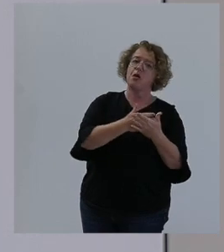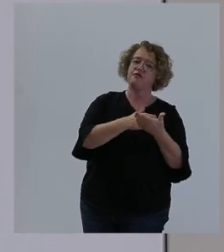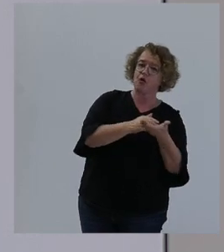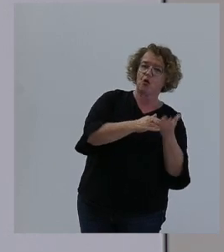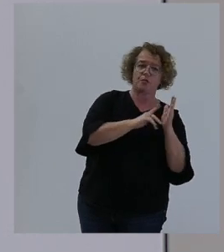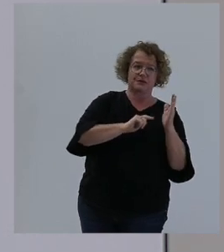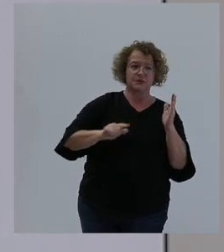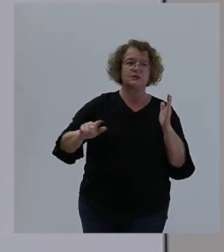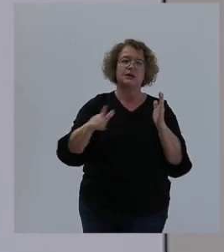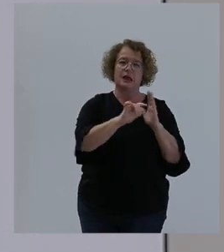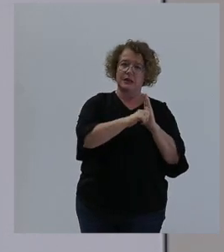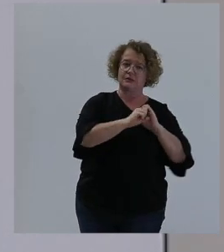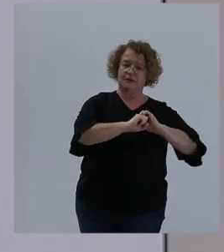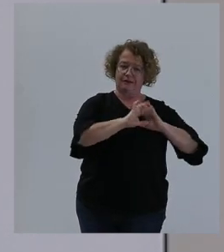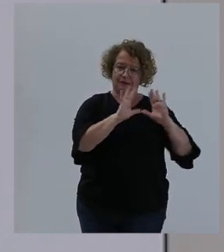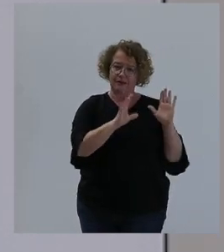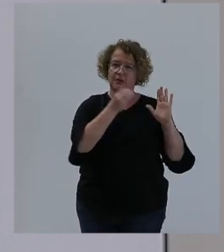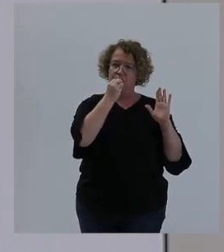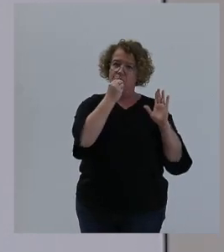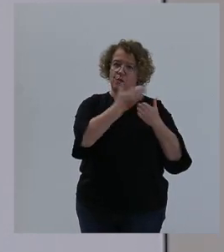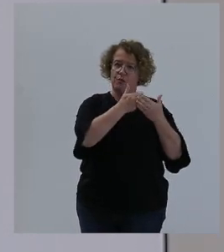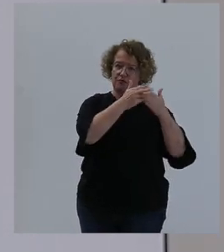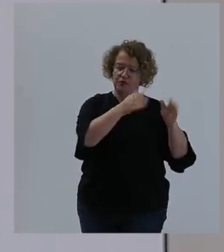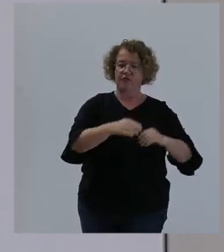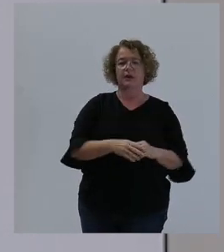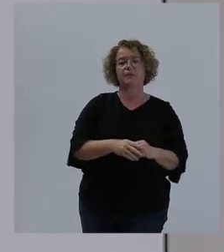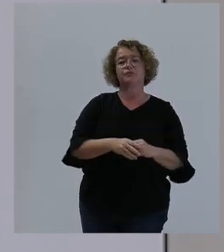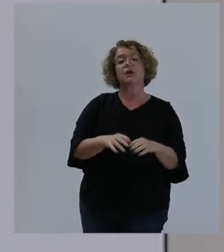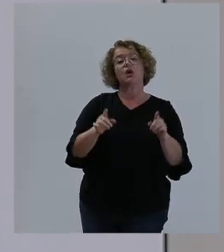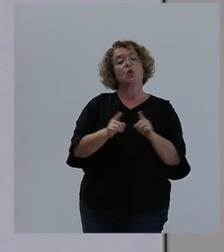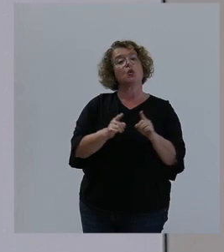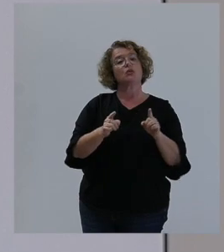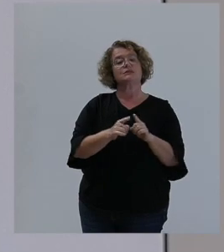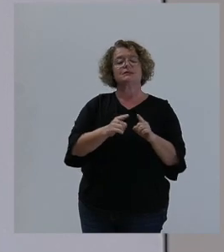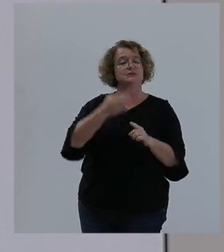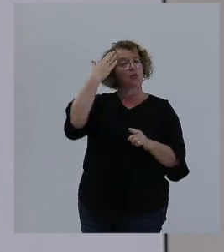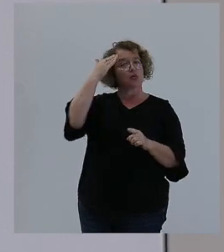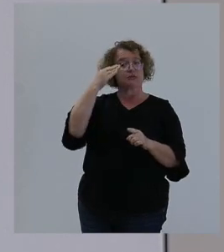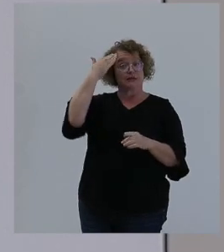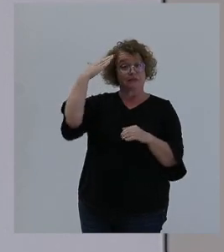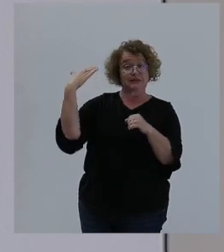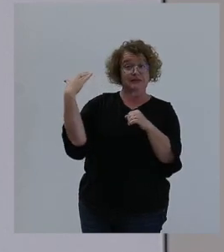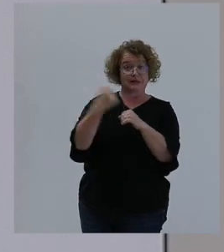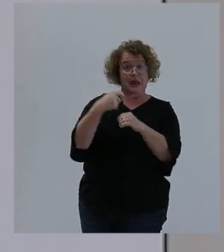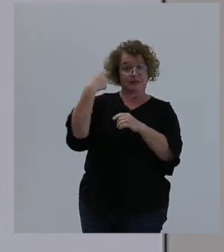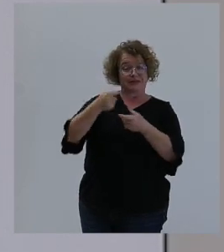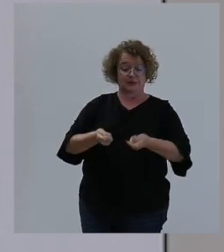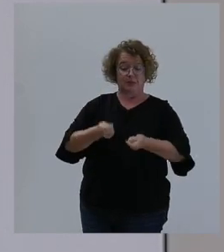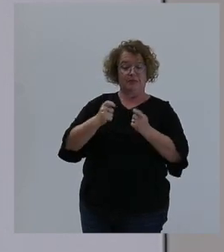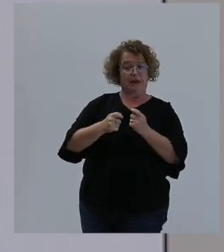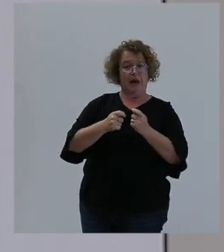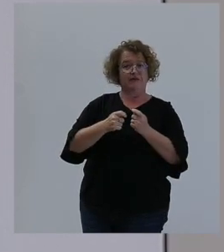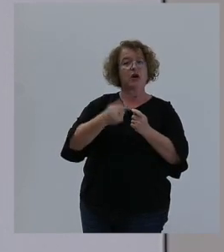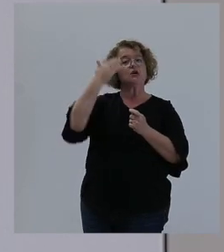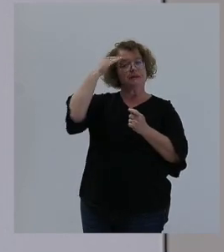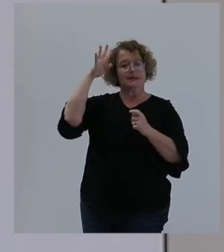composantes, attestent de cette ouverture. Lucide quant aux responsabilités et aux difficultés que représente l'épreuve du